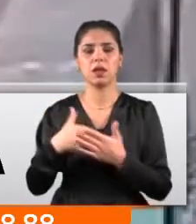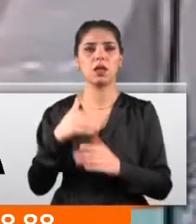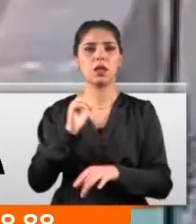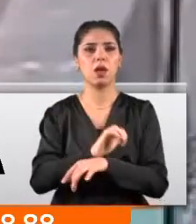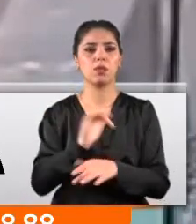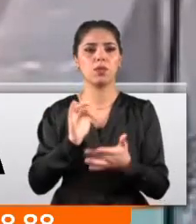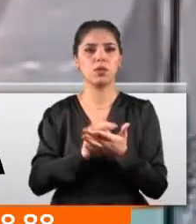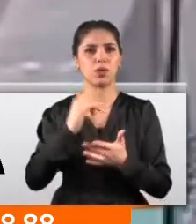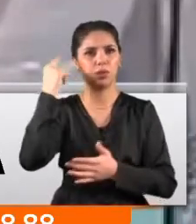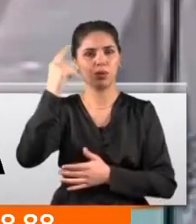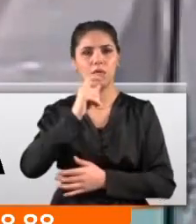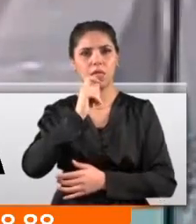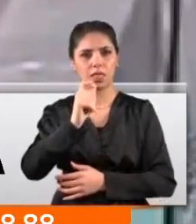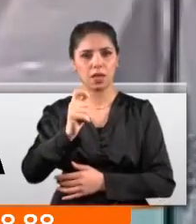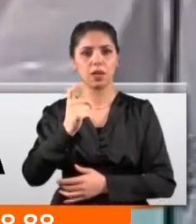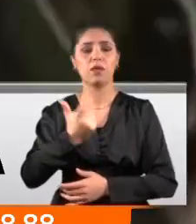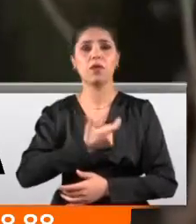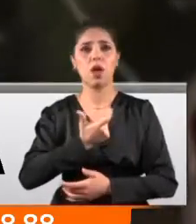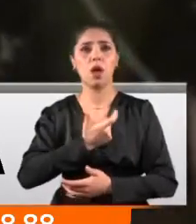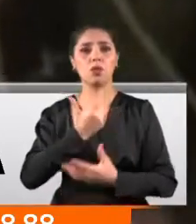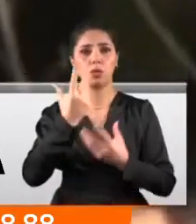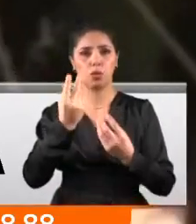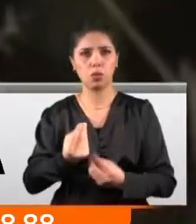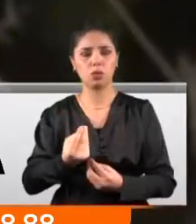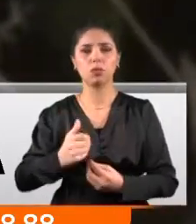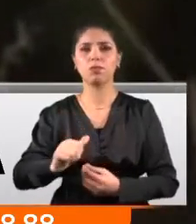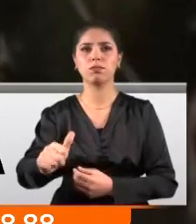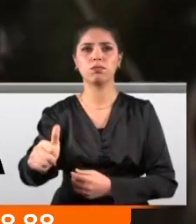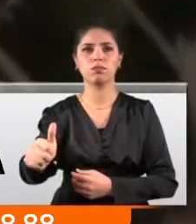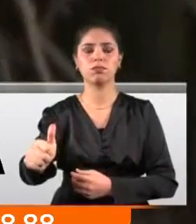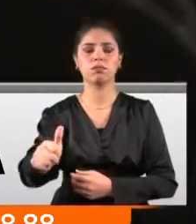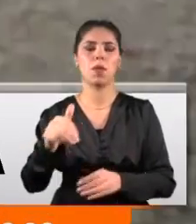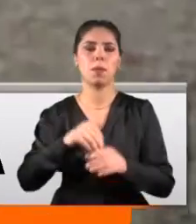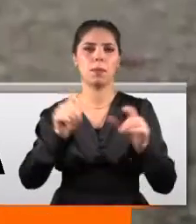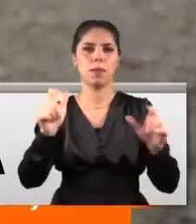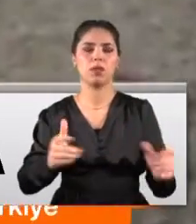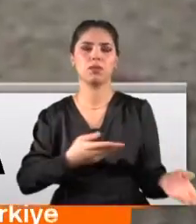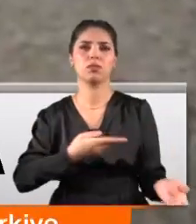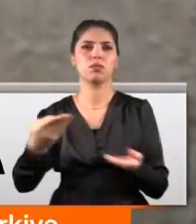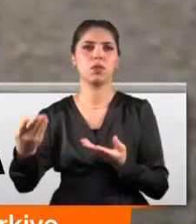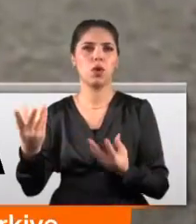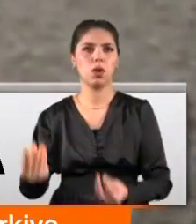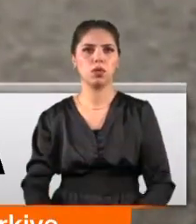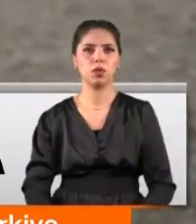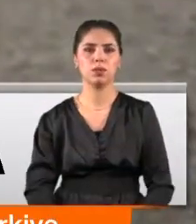cezasını öngören teklif yasalaşmak üzere önümüzdeki günlerde meclise gelecek.